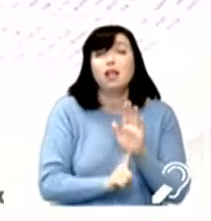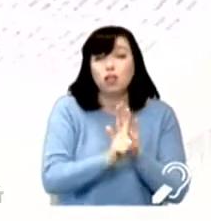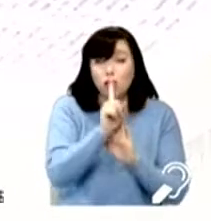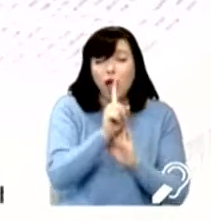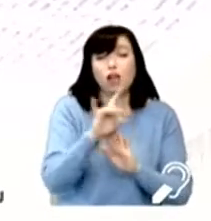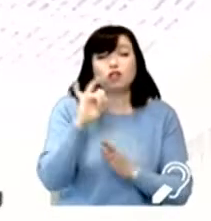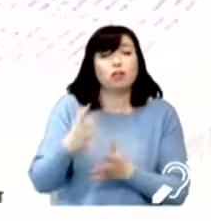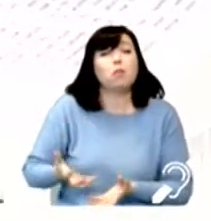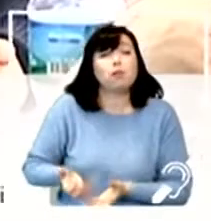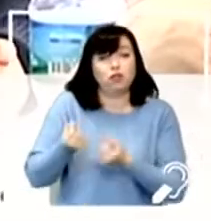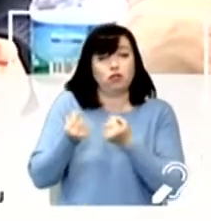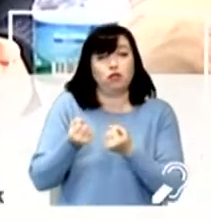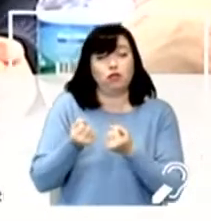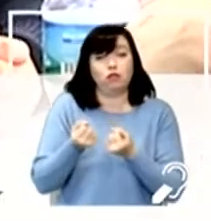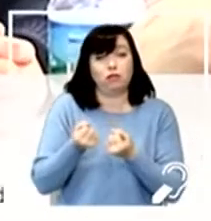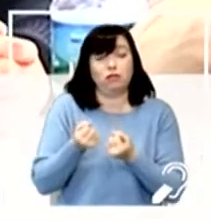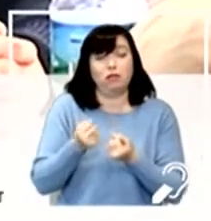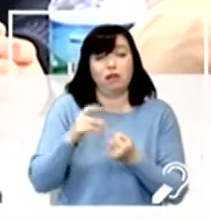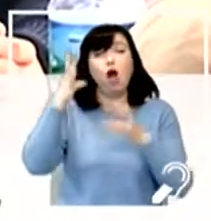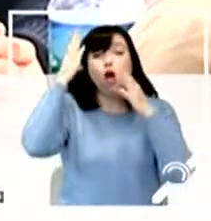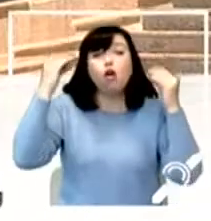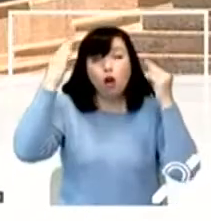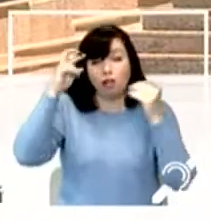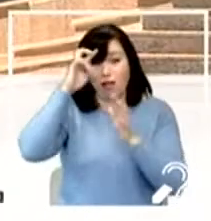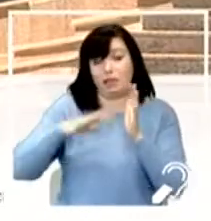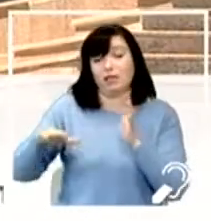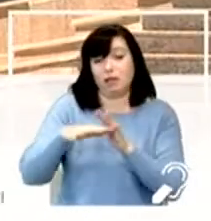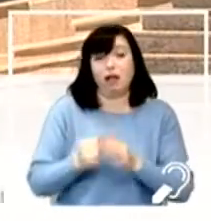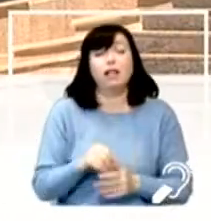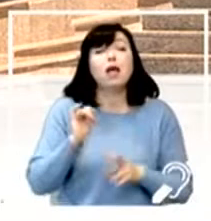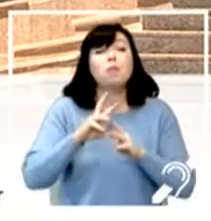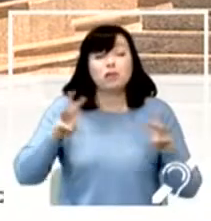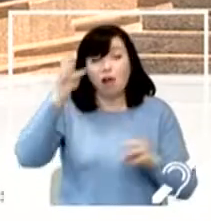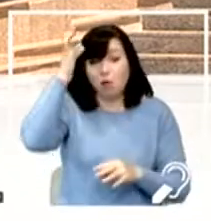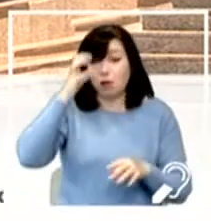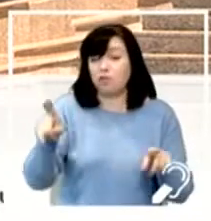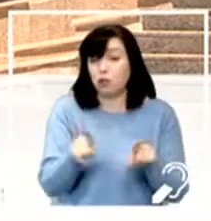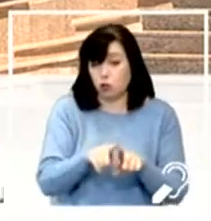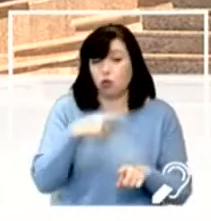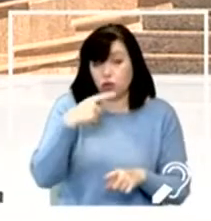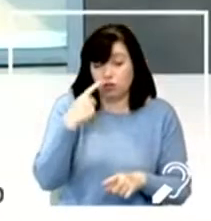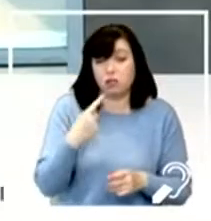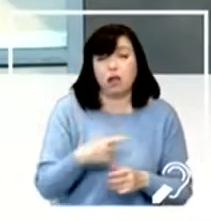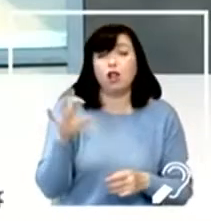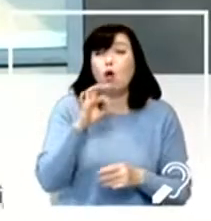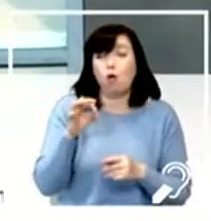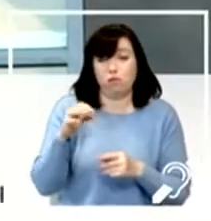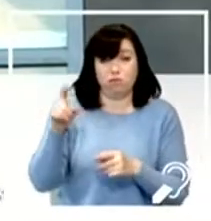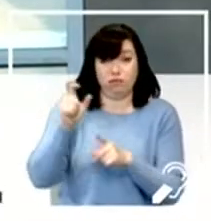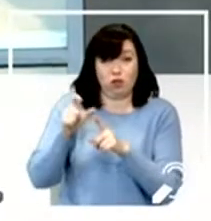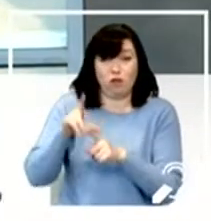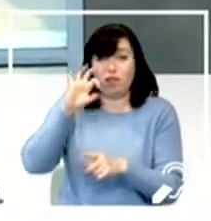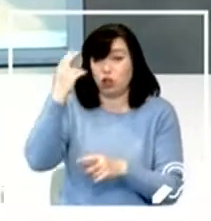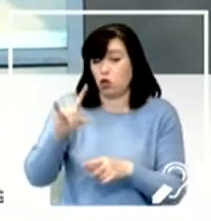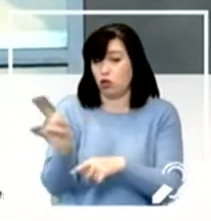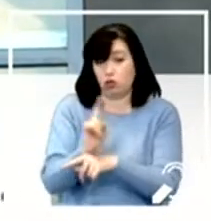și susținut de Regatul Țărilor de Jos. Și Ministerul Educației a venit cu o reacție la falsul distribuit de Partidul